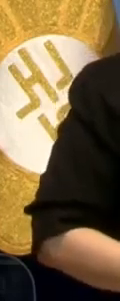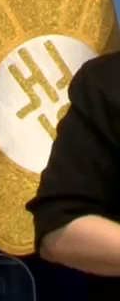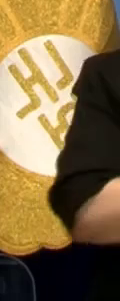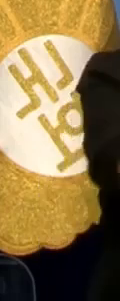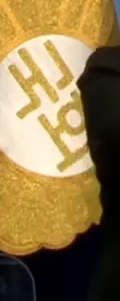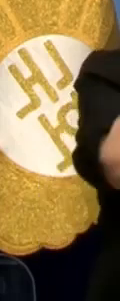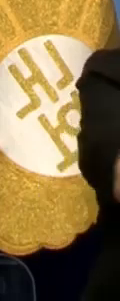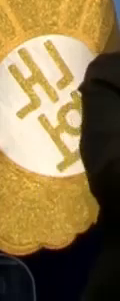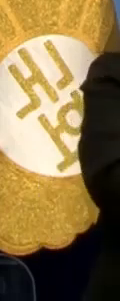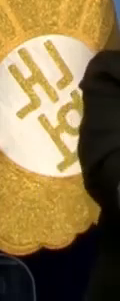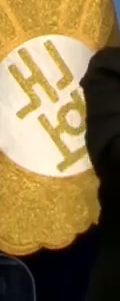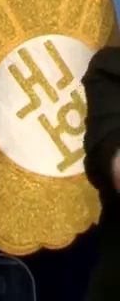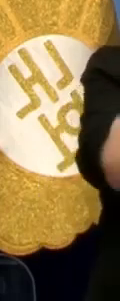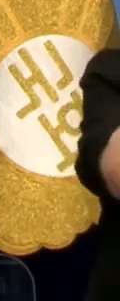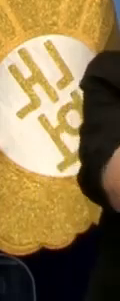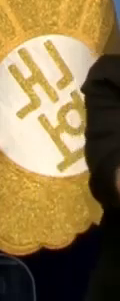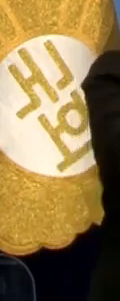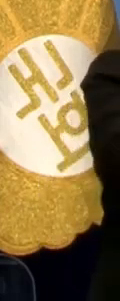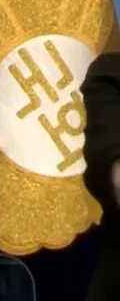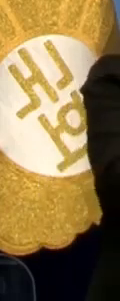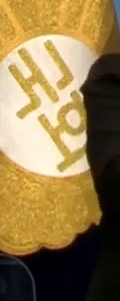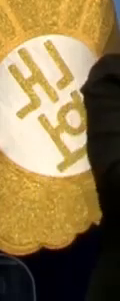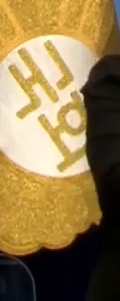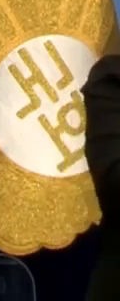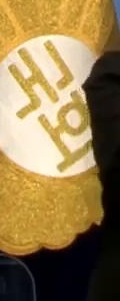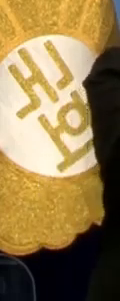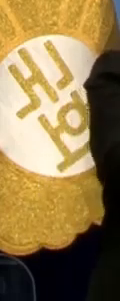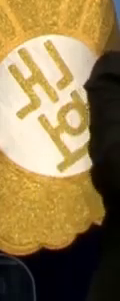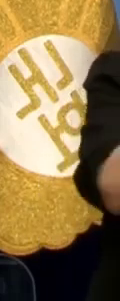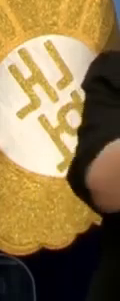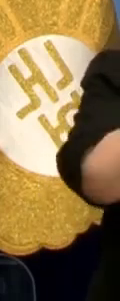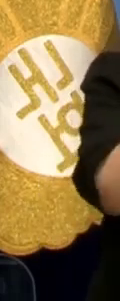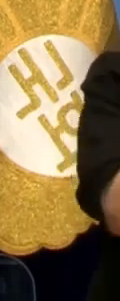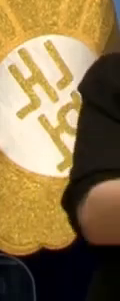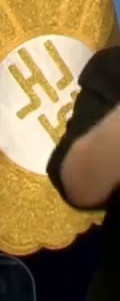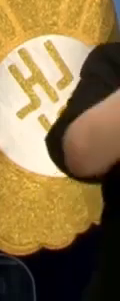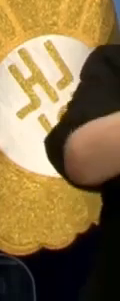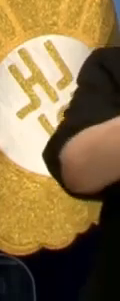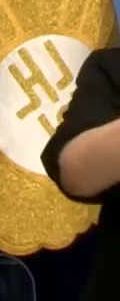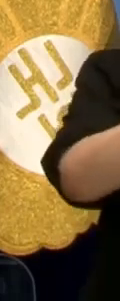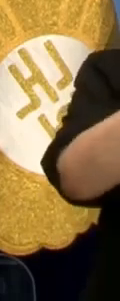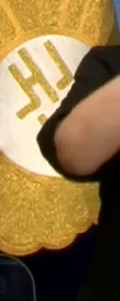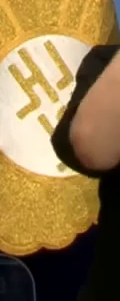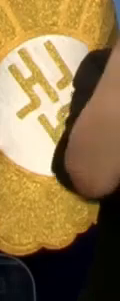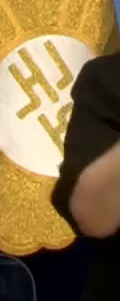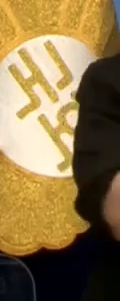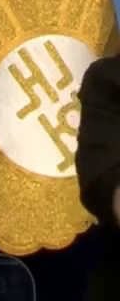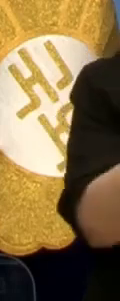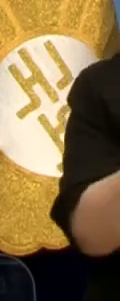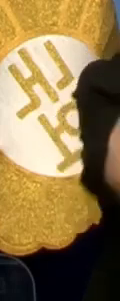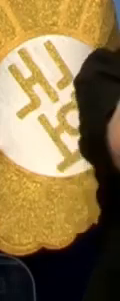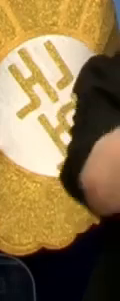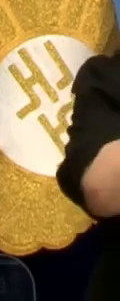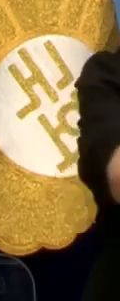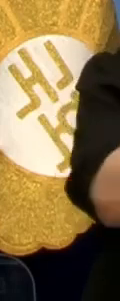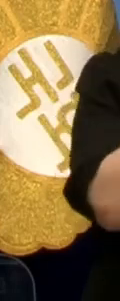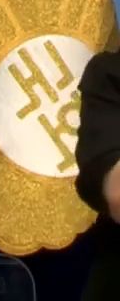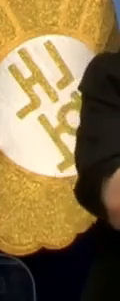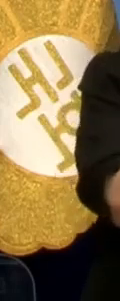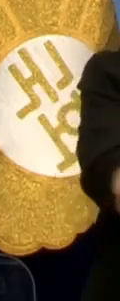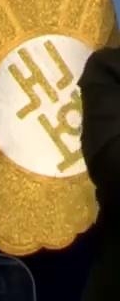경제적 기본권에 기초한 기본소득은 기존 복지 정책에 더해서 온 국민을 보호하는